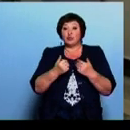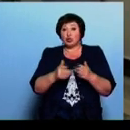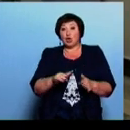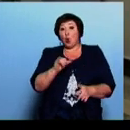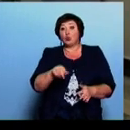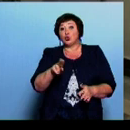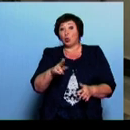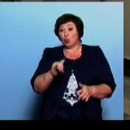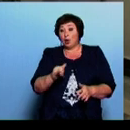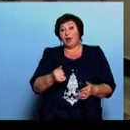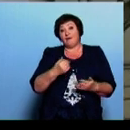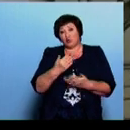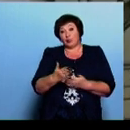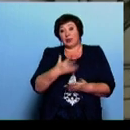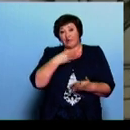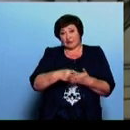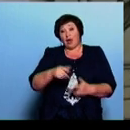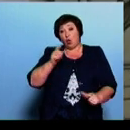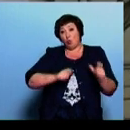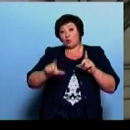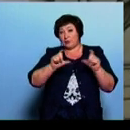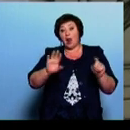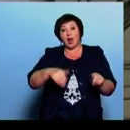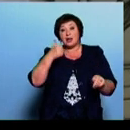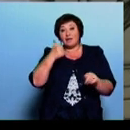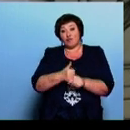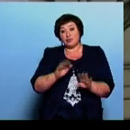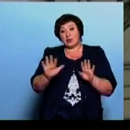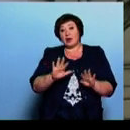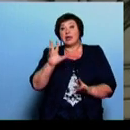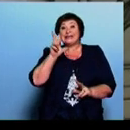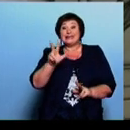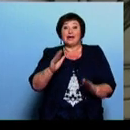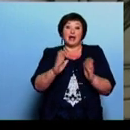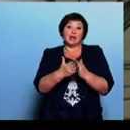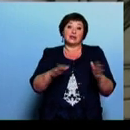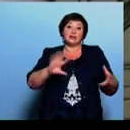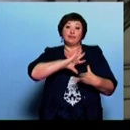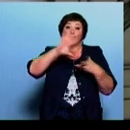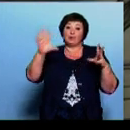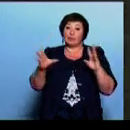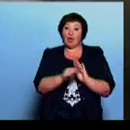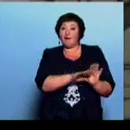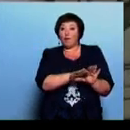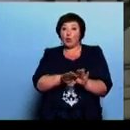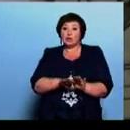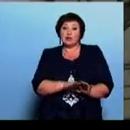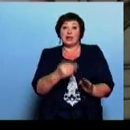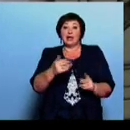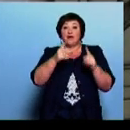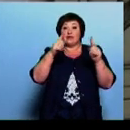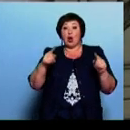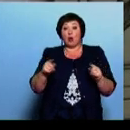выставки устроили в «Альма-Матер». А это гвоздь программы – три картины, слитые воедино. Они – о древнейшем любовном треугольнике